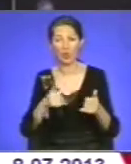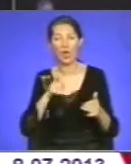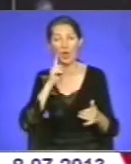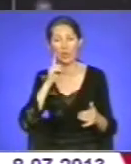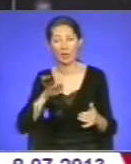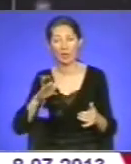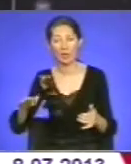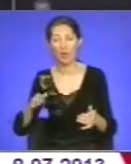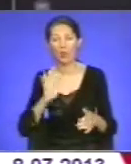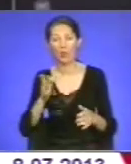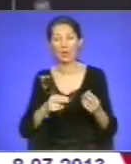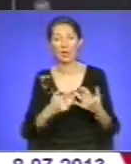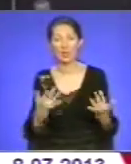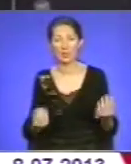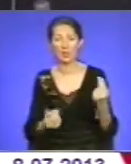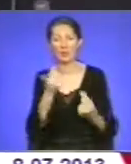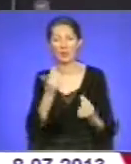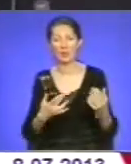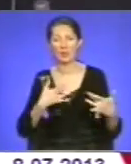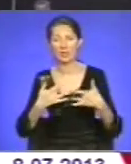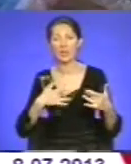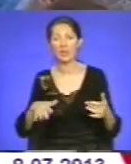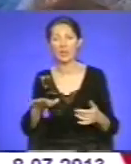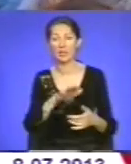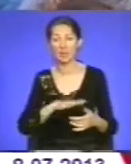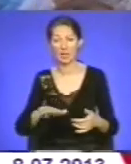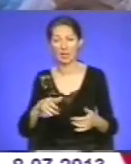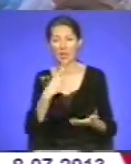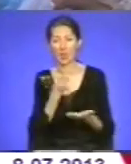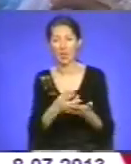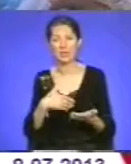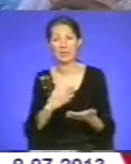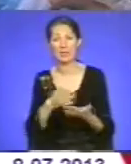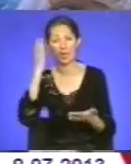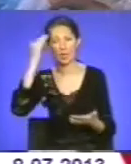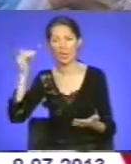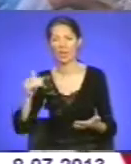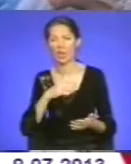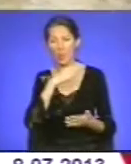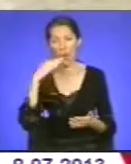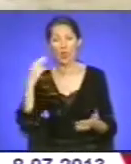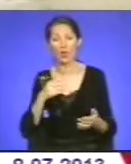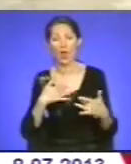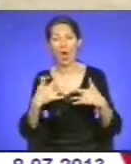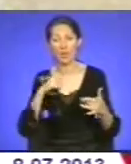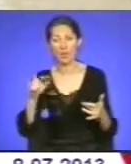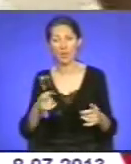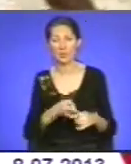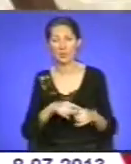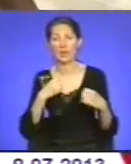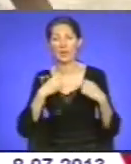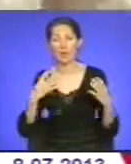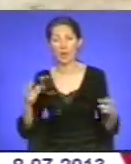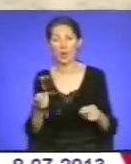атракціони, а на центральній сцені демонстрували свої таланти численні виконавці. Ну і яке ж свято без частування